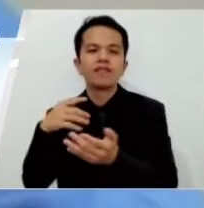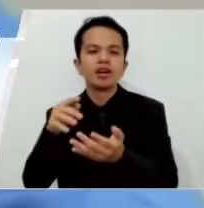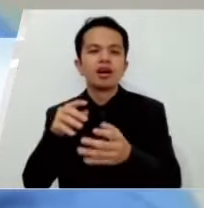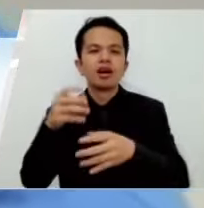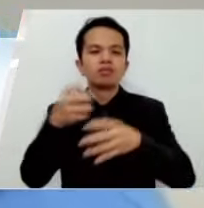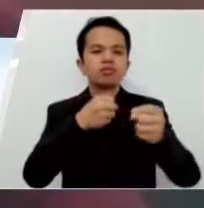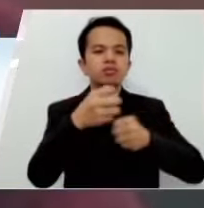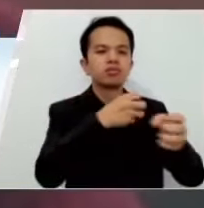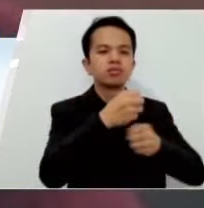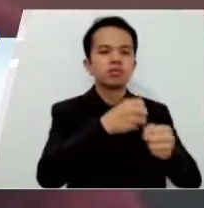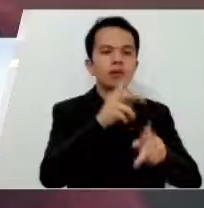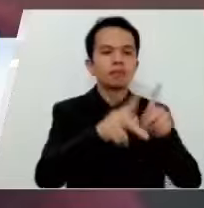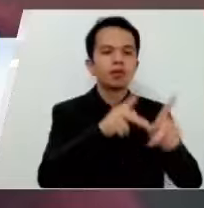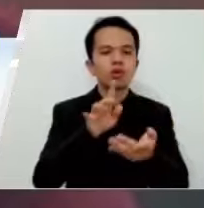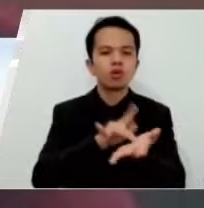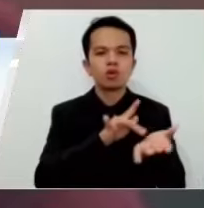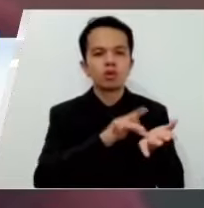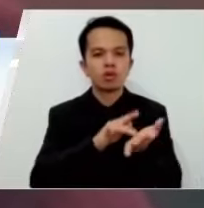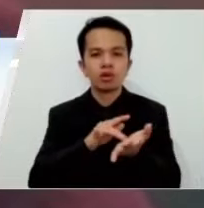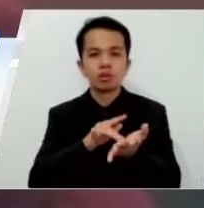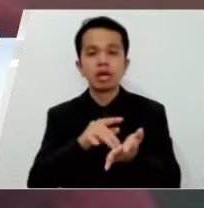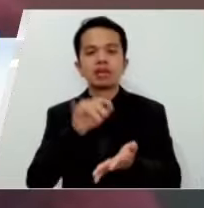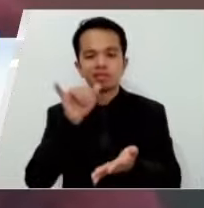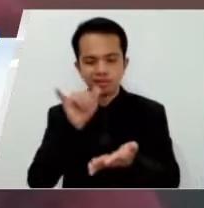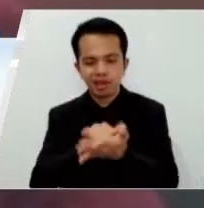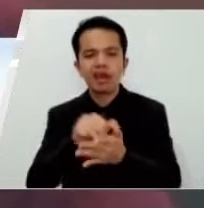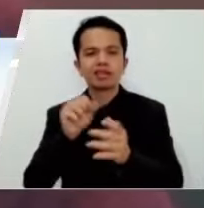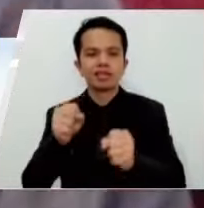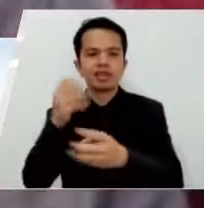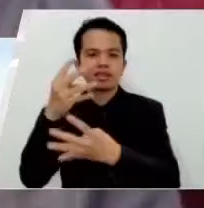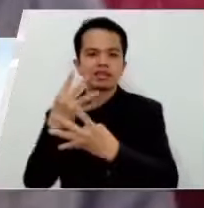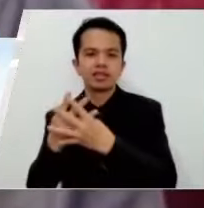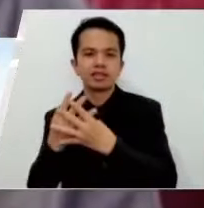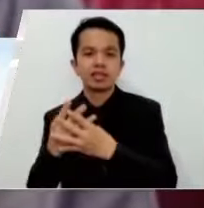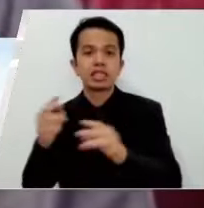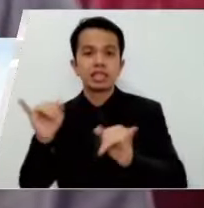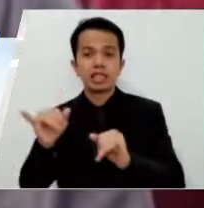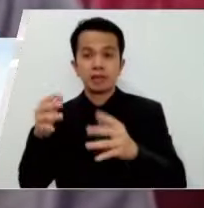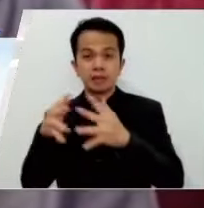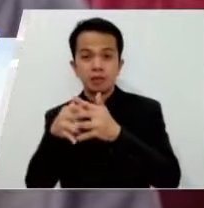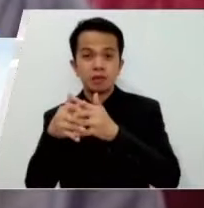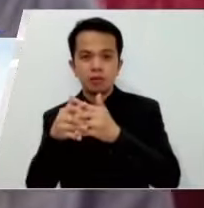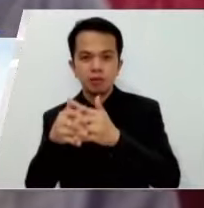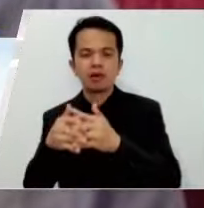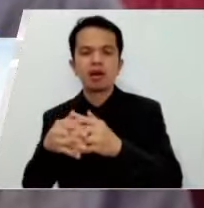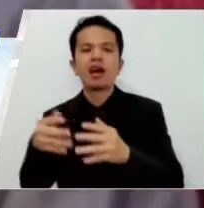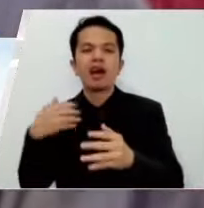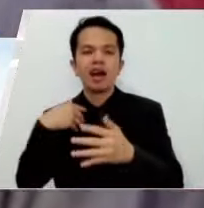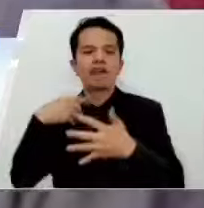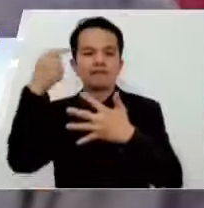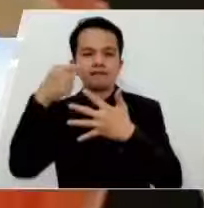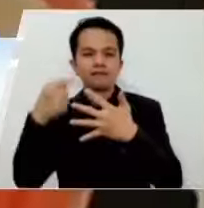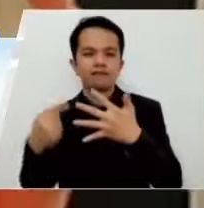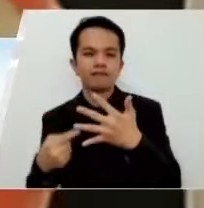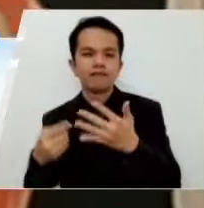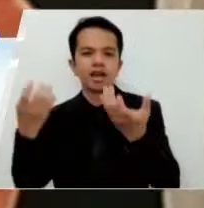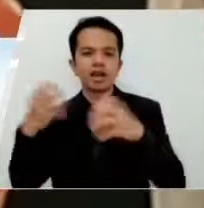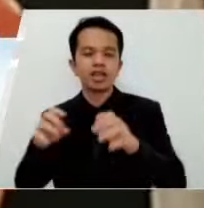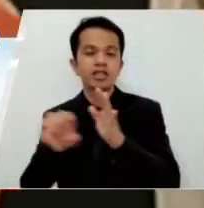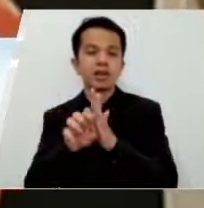ay non-bailable. Wanted din si Quiboloy sa Amerika dahil sa mga patong-patong na kaso gaya ng sex